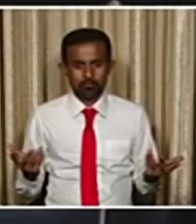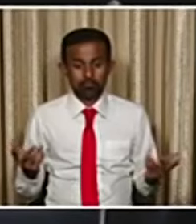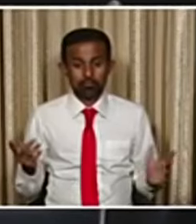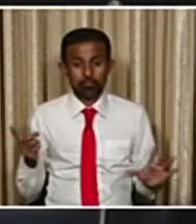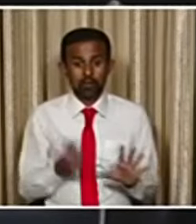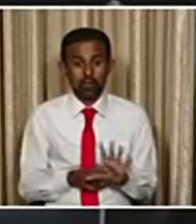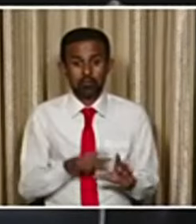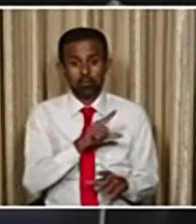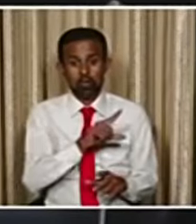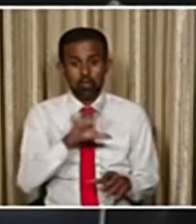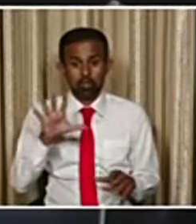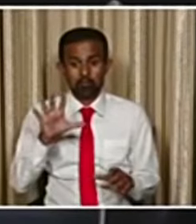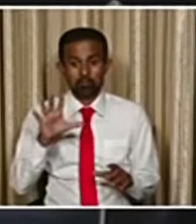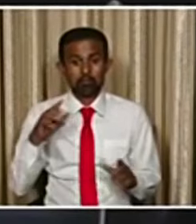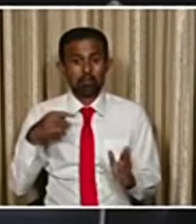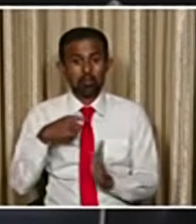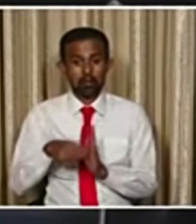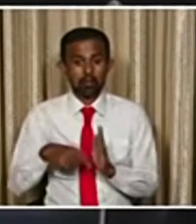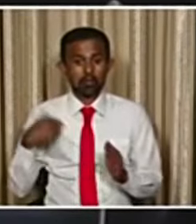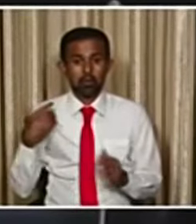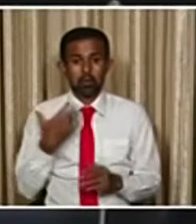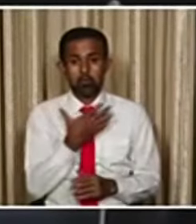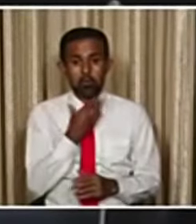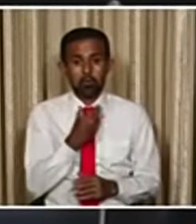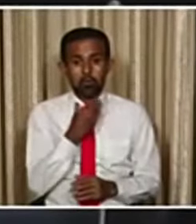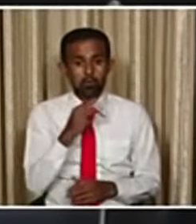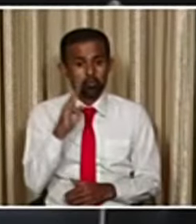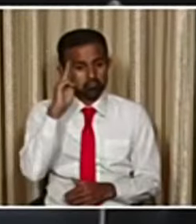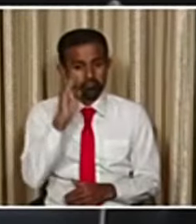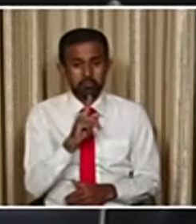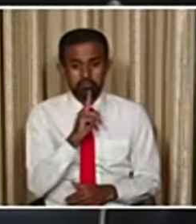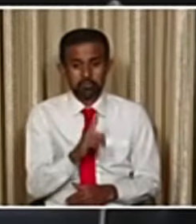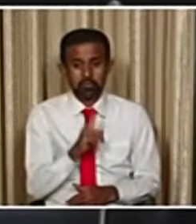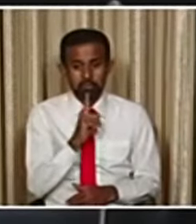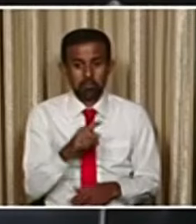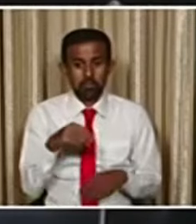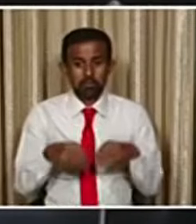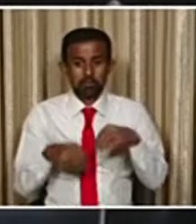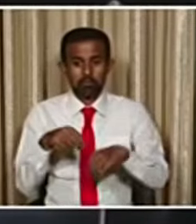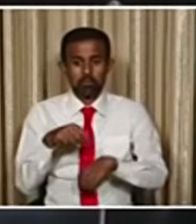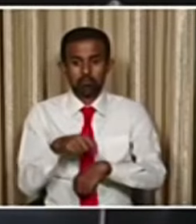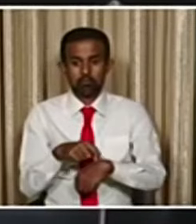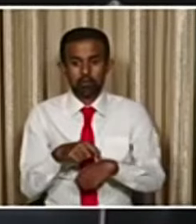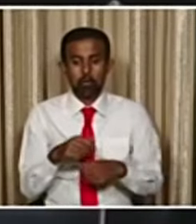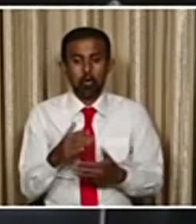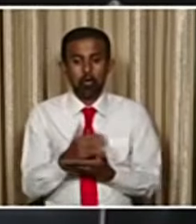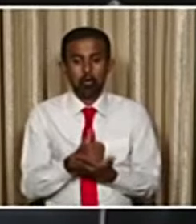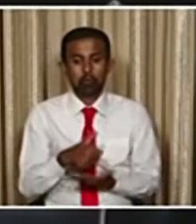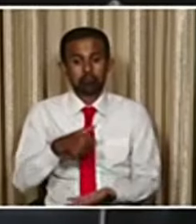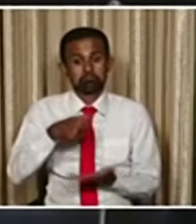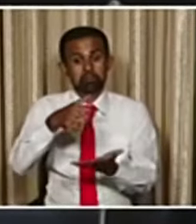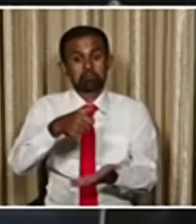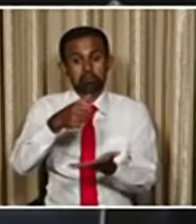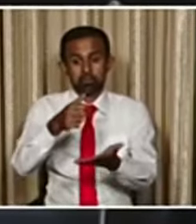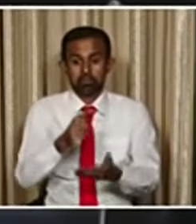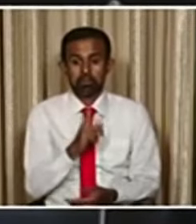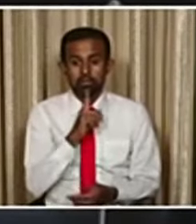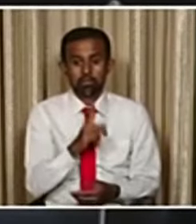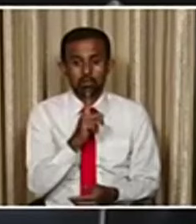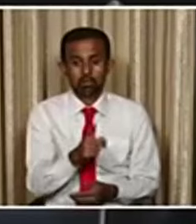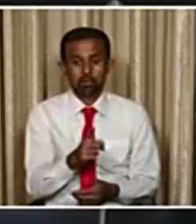මේක අවුරුදු 75ක් තිස්සේ ලංකාව බොරු පොරොන්දු දීලා ඡන්දකදී හැමදේම ලබා දෙනවායි කියලා පොරොන්දු